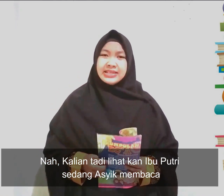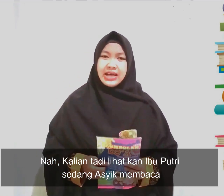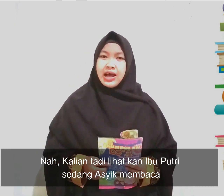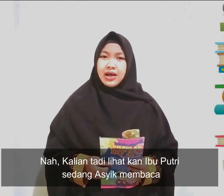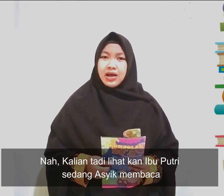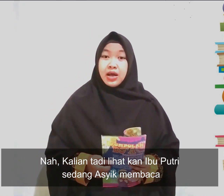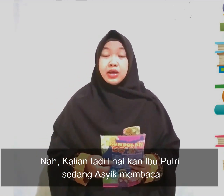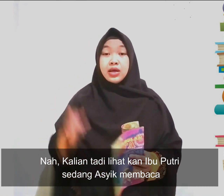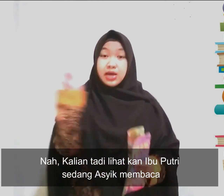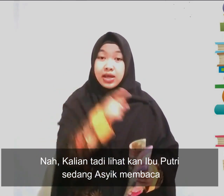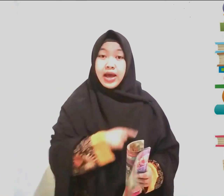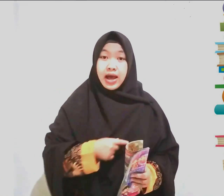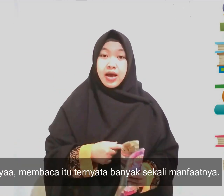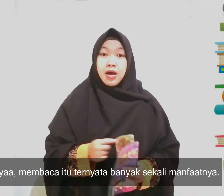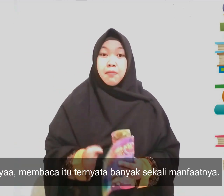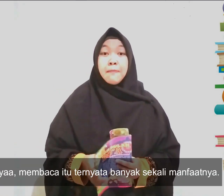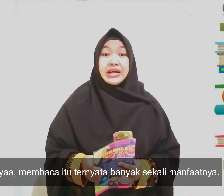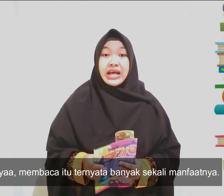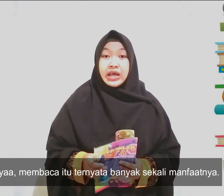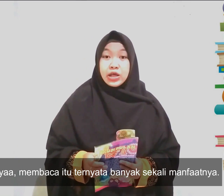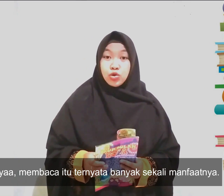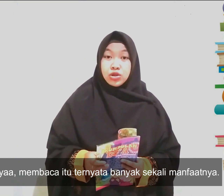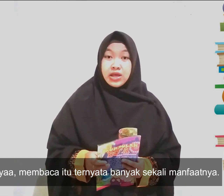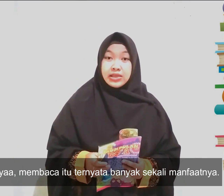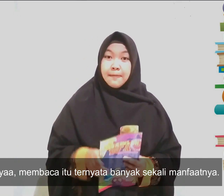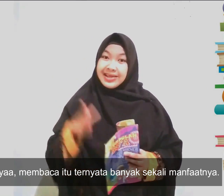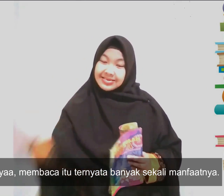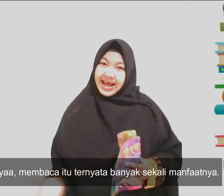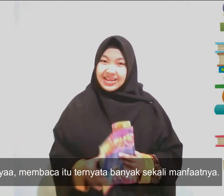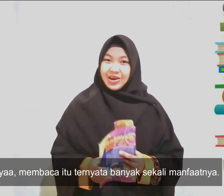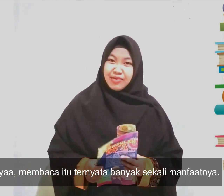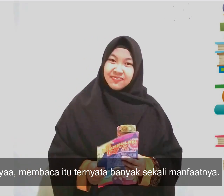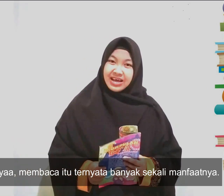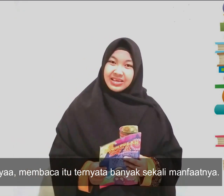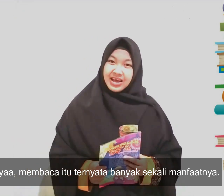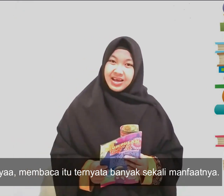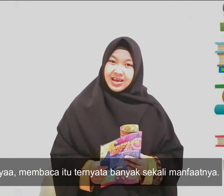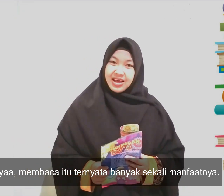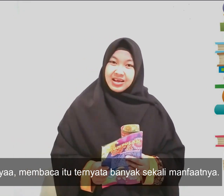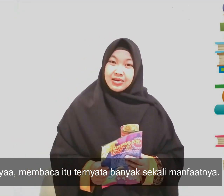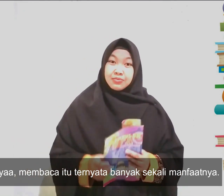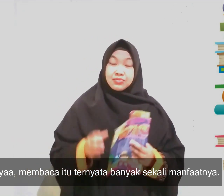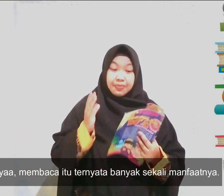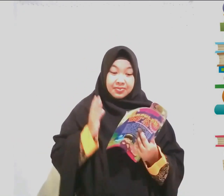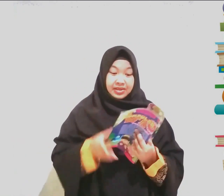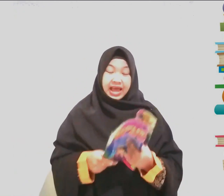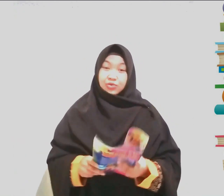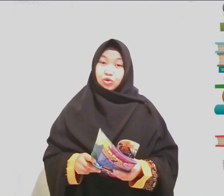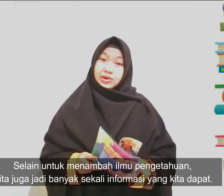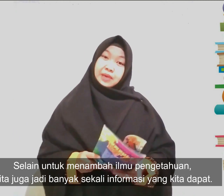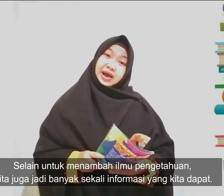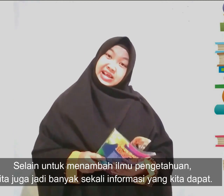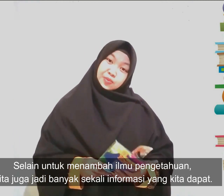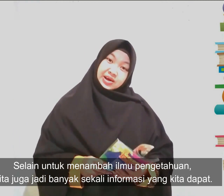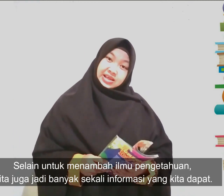asik membaca. Iya, membaca itu ternyata banyak sekali loh manfaatnya.